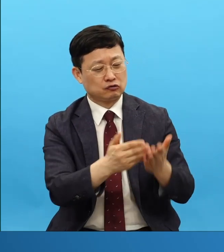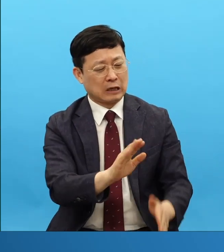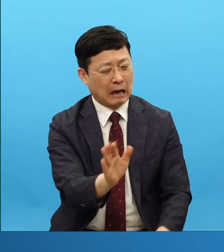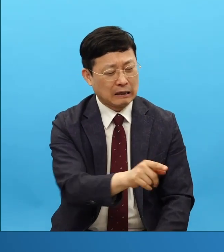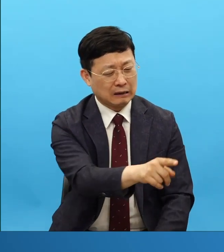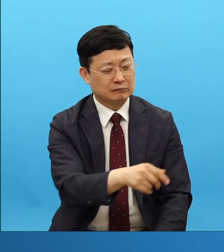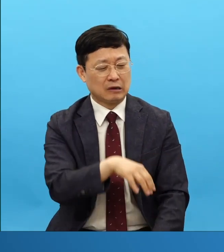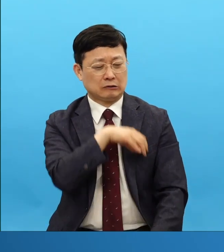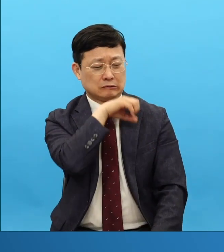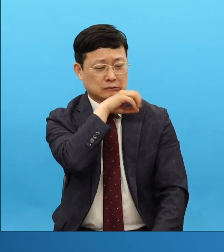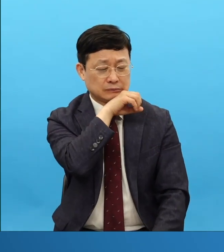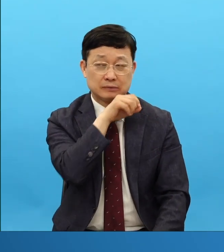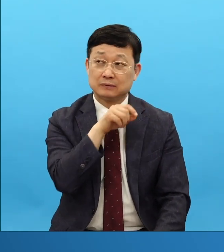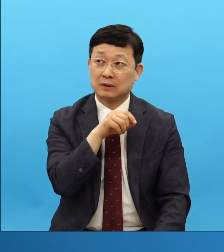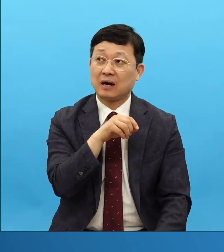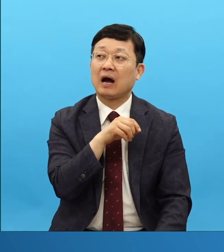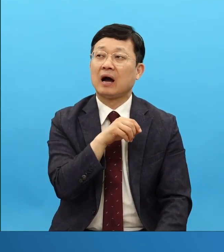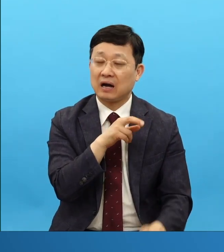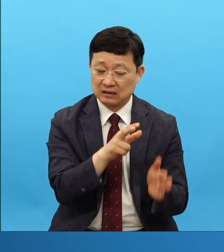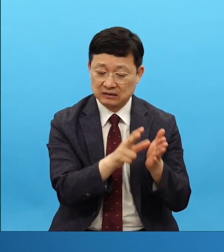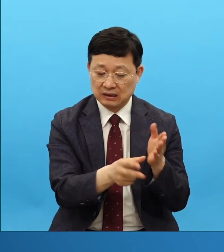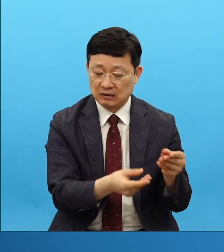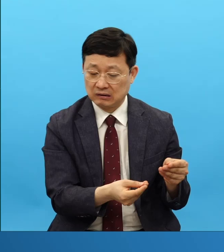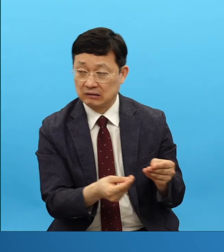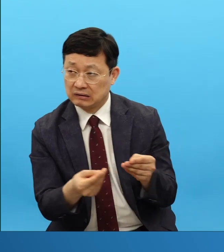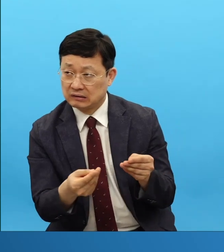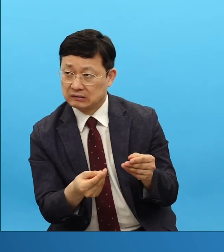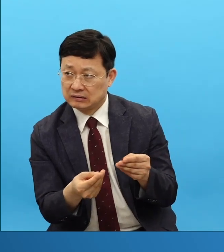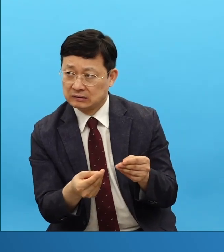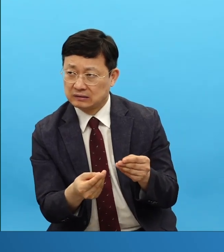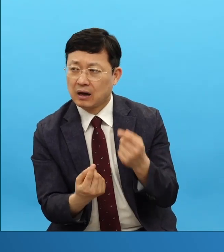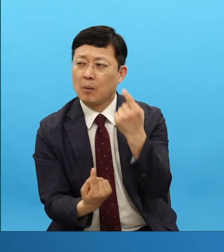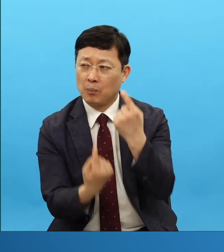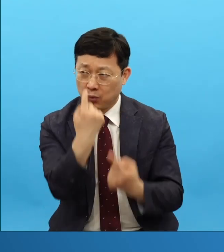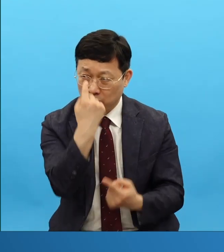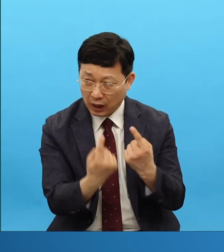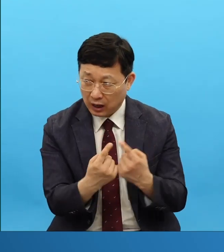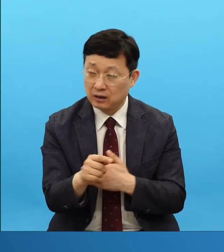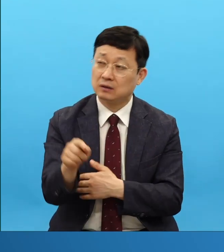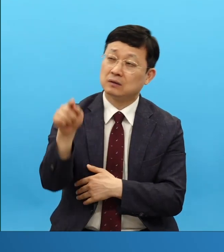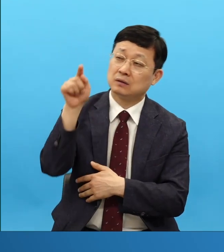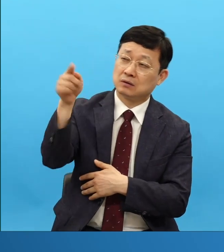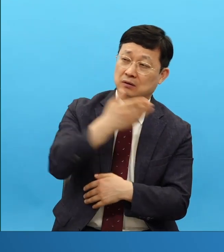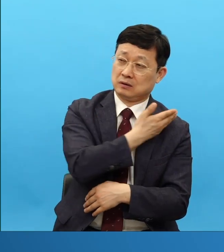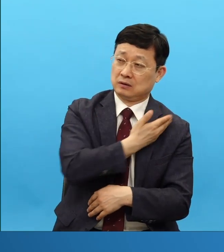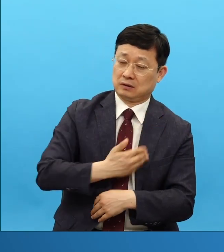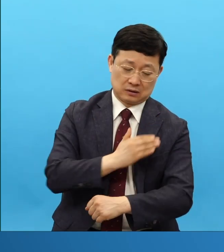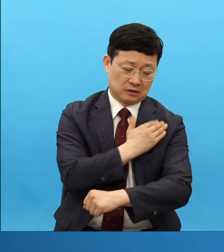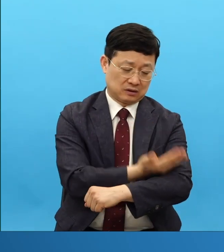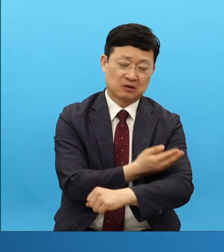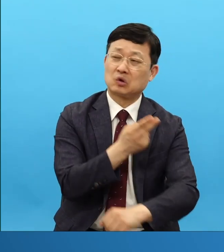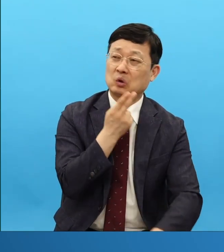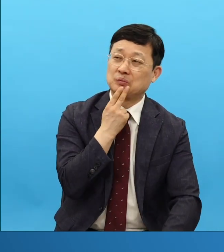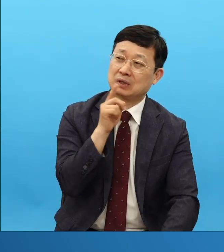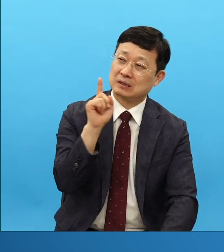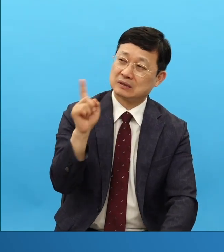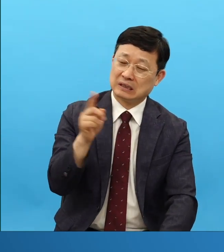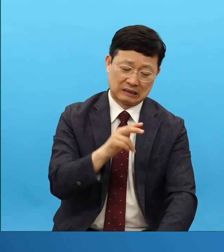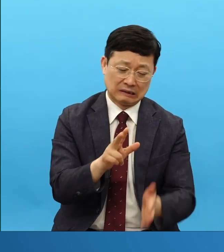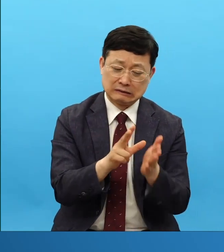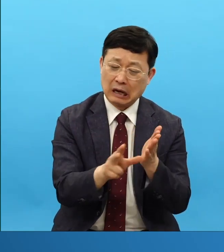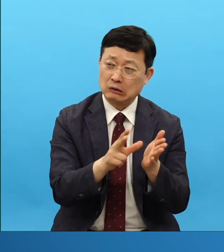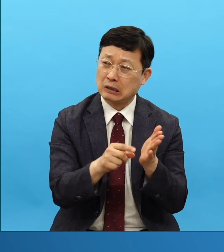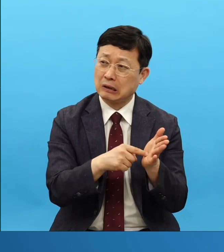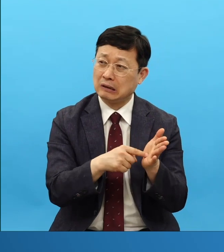이렇게 말하면 속으로 맞는 얘기인데 자료를 잘 줘야 되는데 제 속으로는 너는 제자가 될 수 없다. And so we had a foreigner